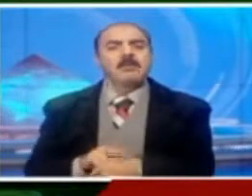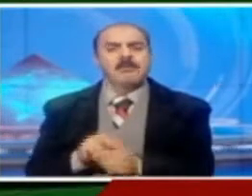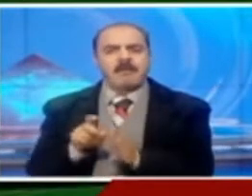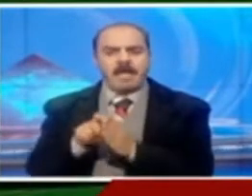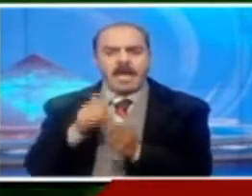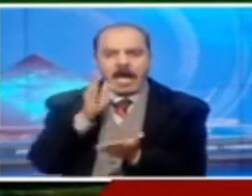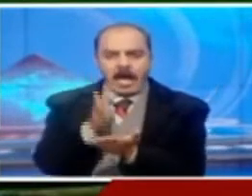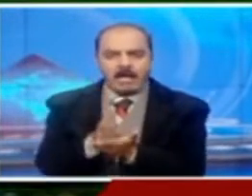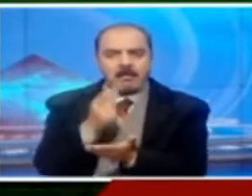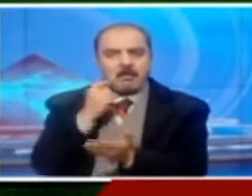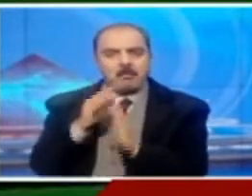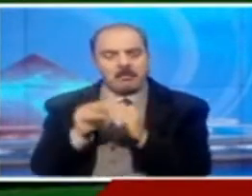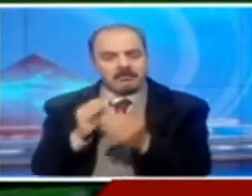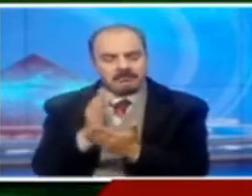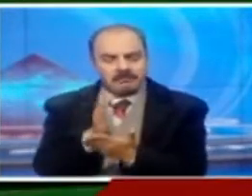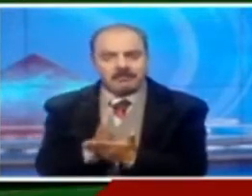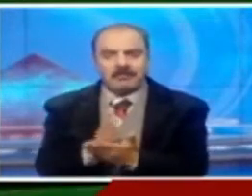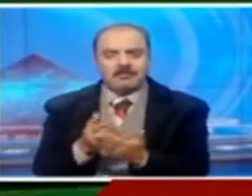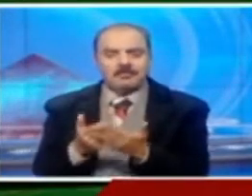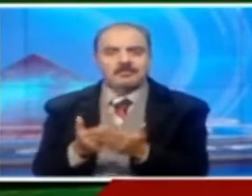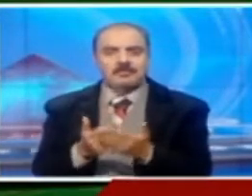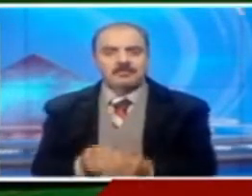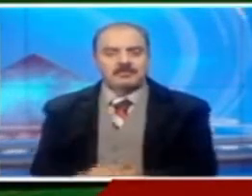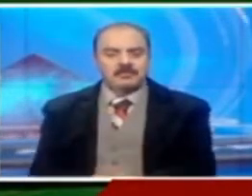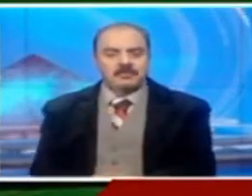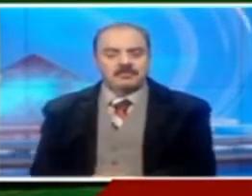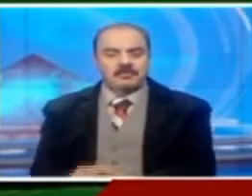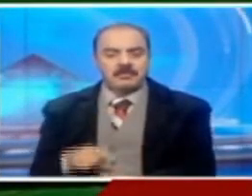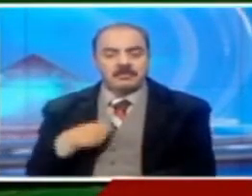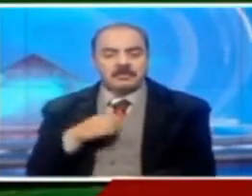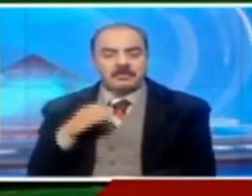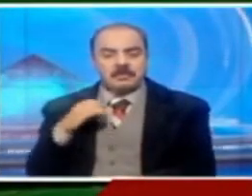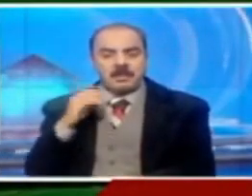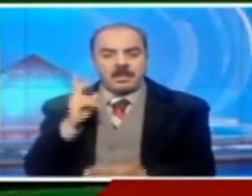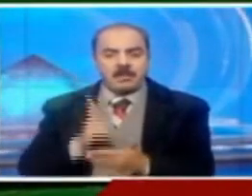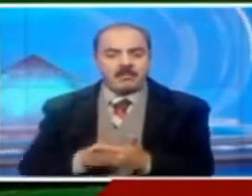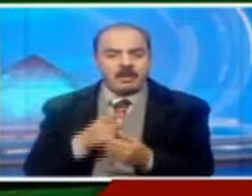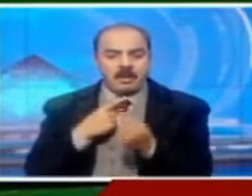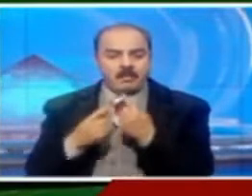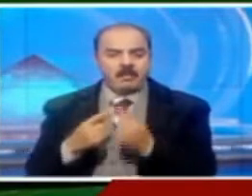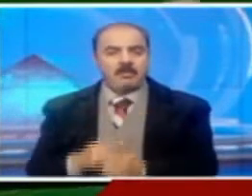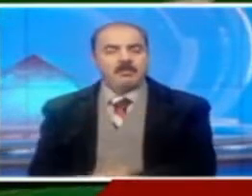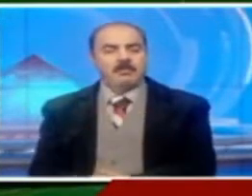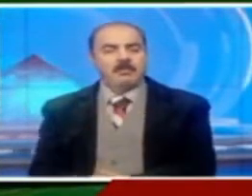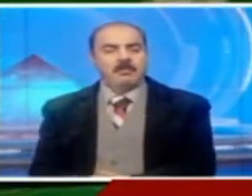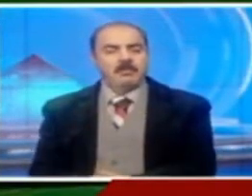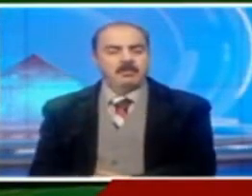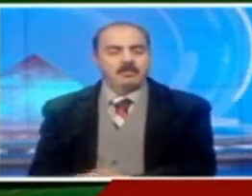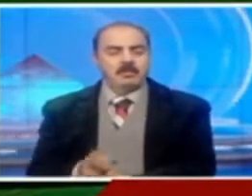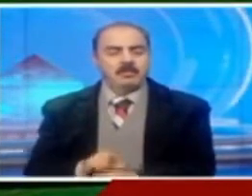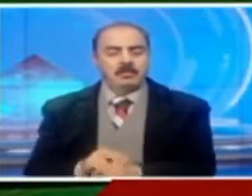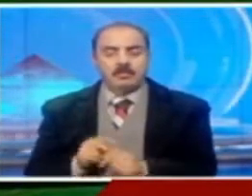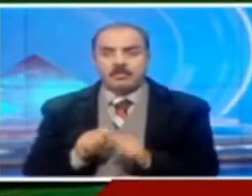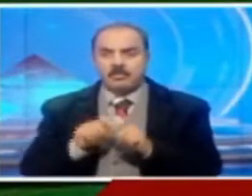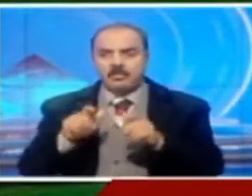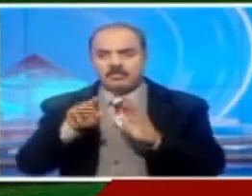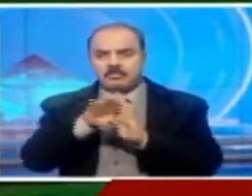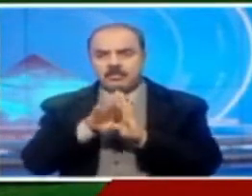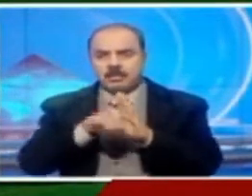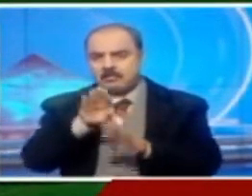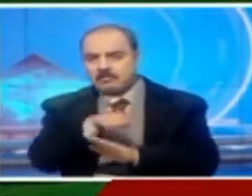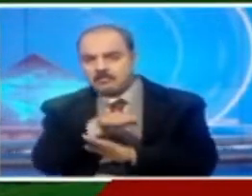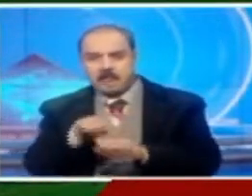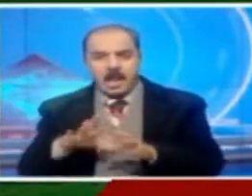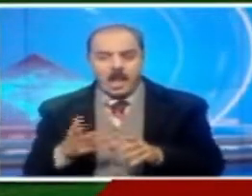الإنسان المصرية التي أطلقها فخامة الرئيس جمهورية مصر العربية. ضمن هذه الاستراتيجية كيف